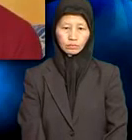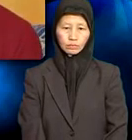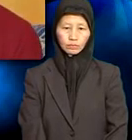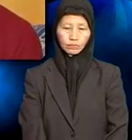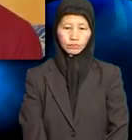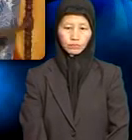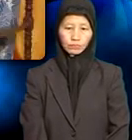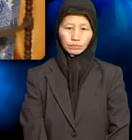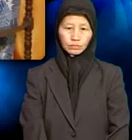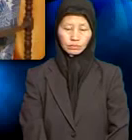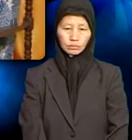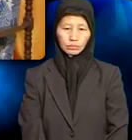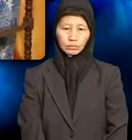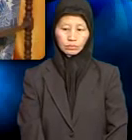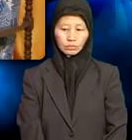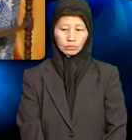Amin.